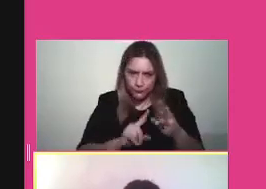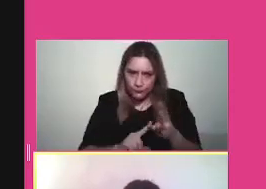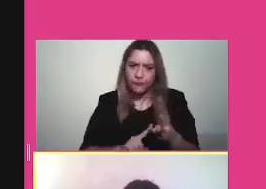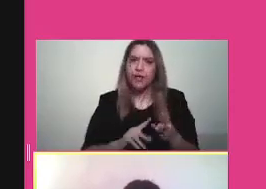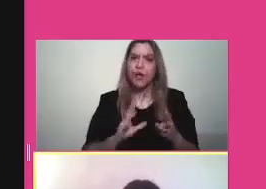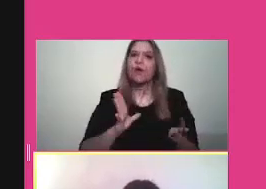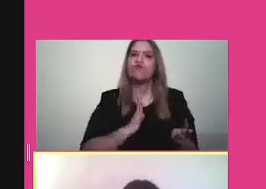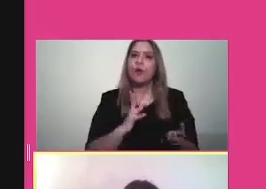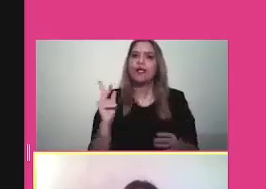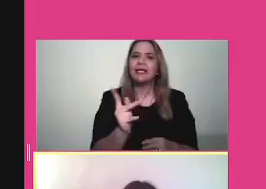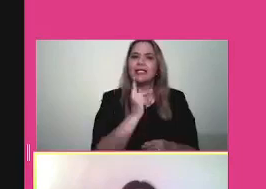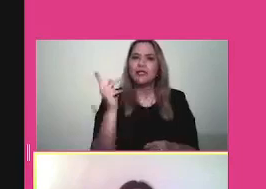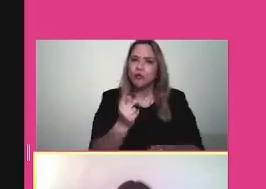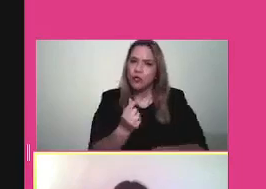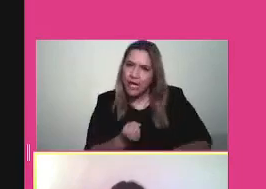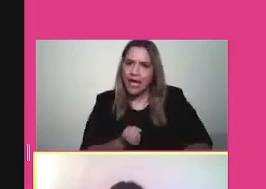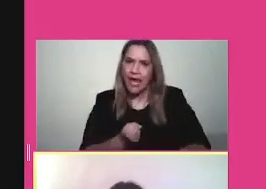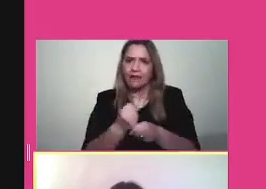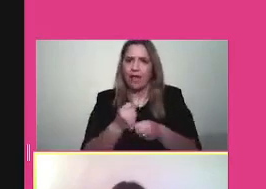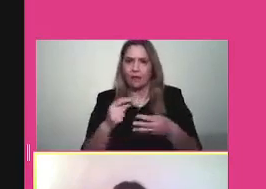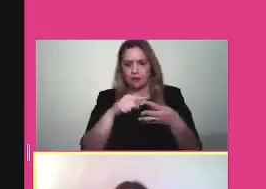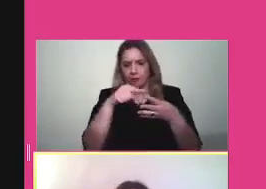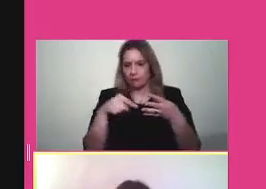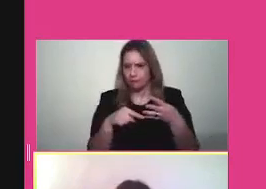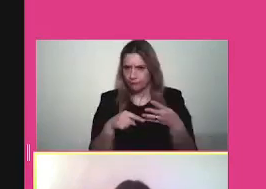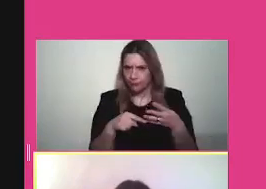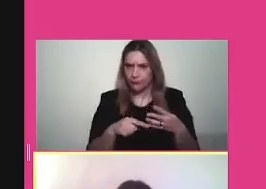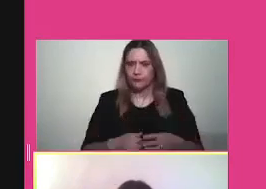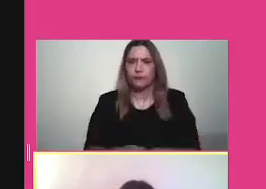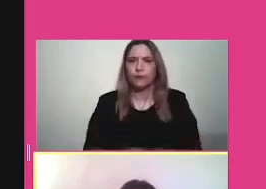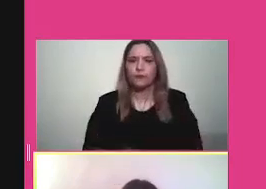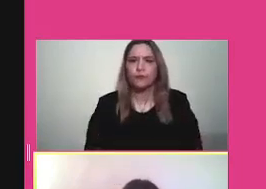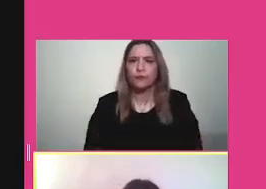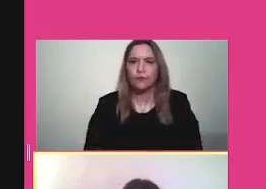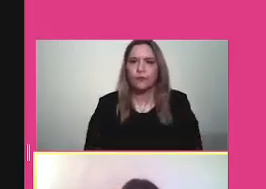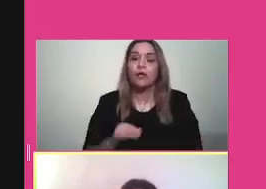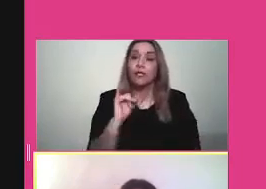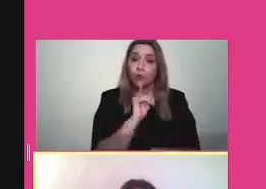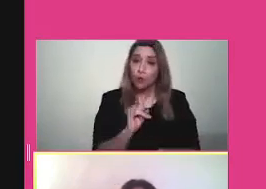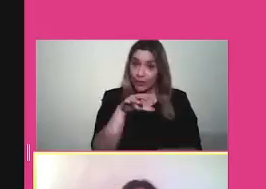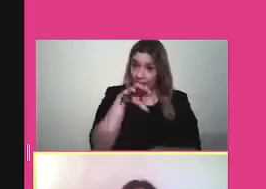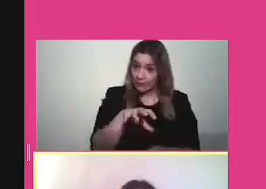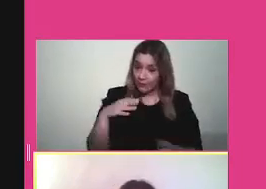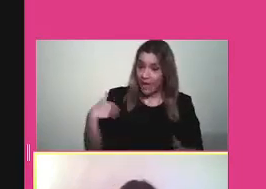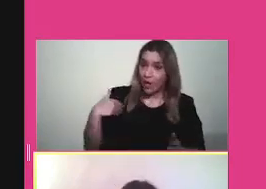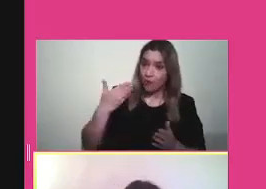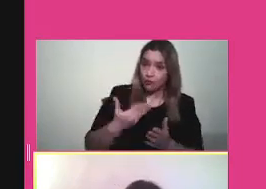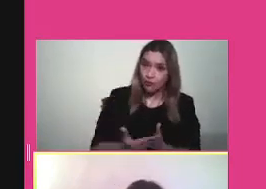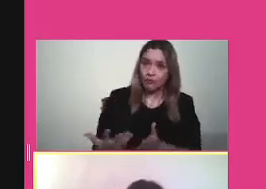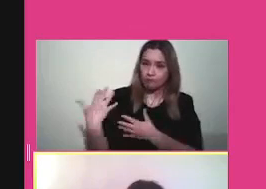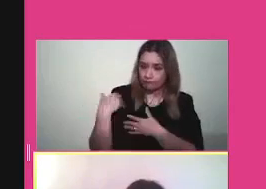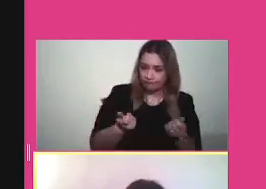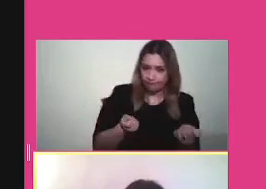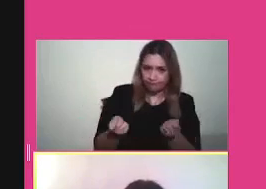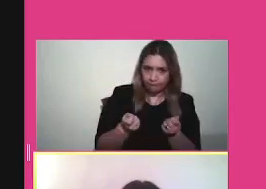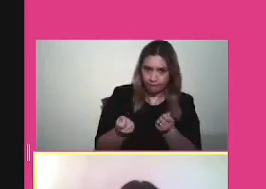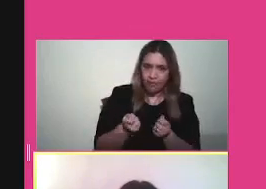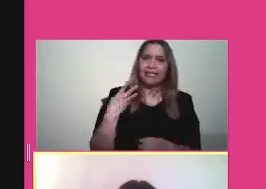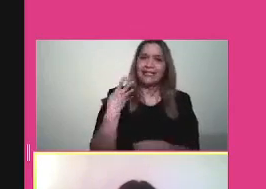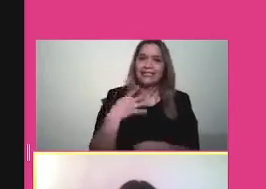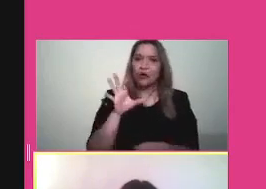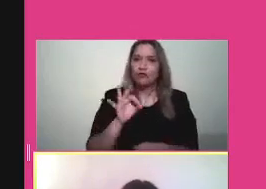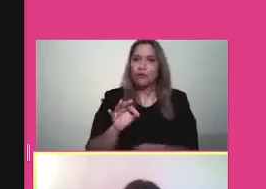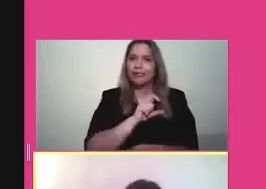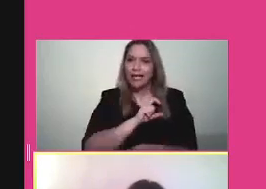την ενδυνάμωση της κοινωνίας των πολιτών. Το Ίδρυμα μέχρι σήμερα έχει διαχειριστεί περισσότερα από